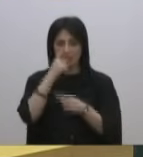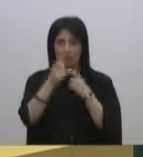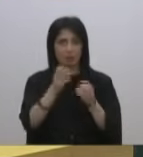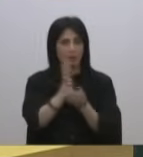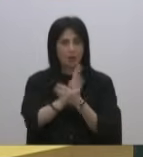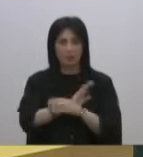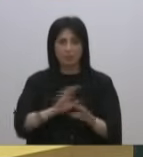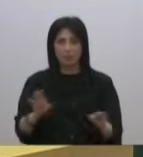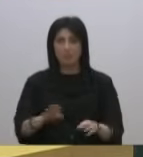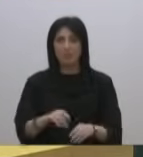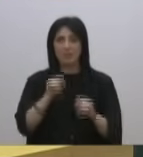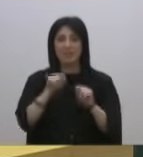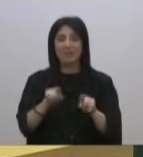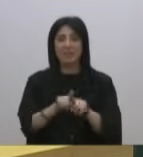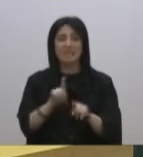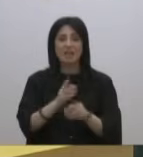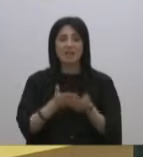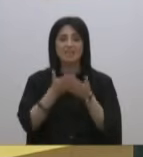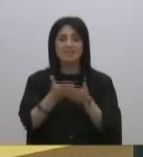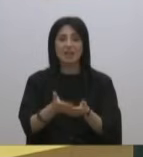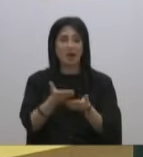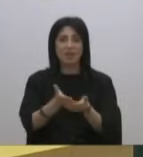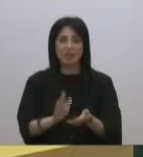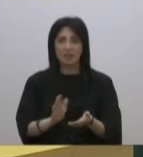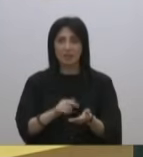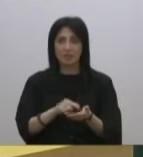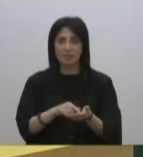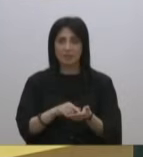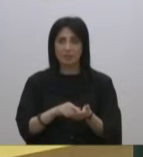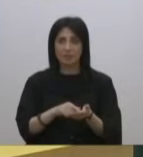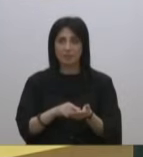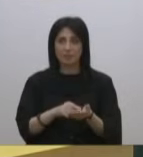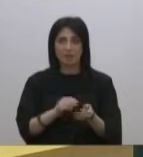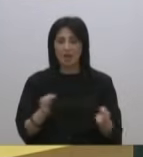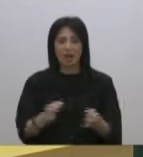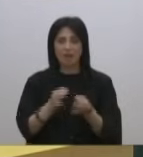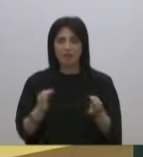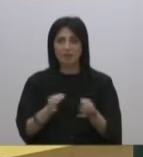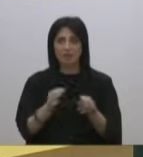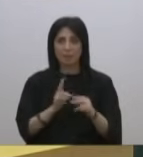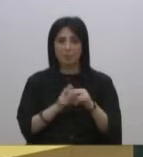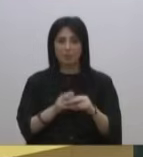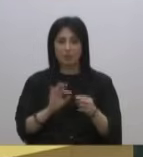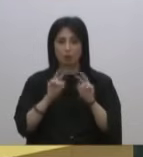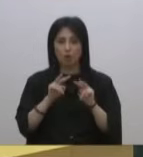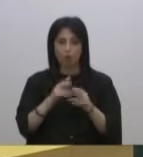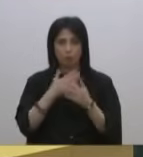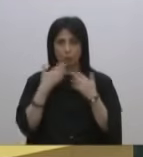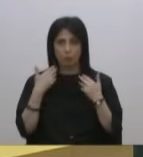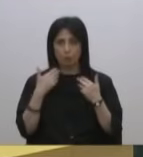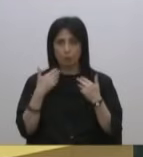არ არსებობს. და იქაც რას წარადგენს და რას არ წარადგენს, არავითარი ბერკეტი კონტროლის არ